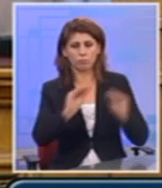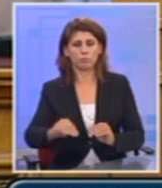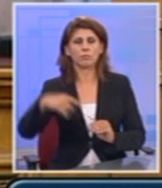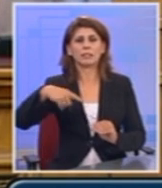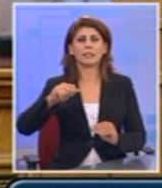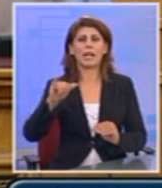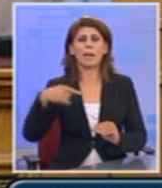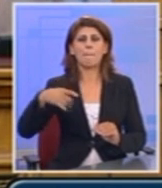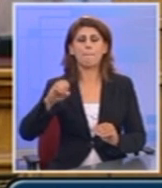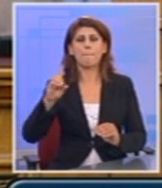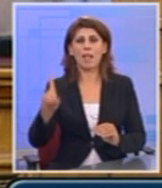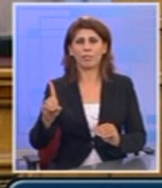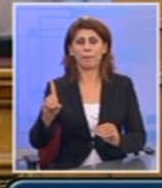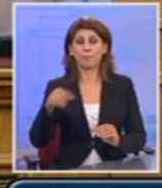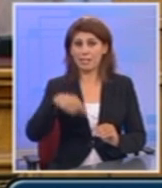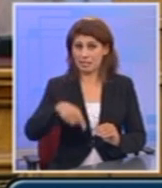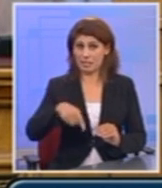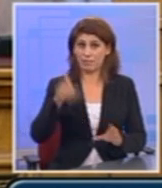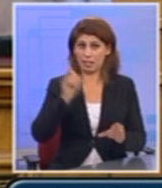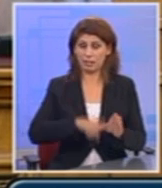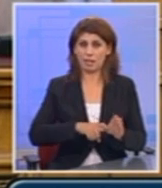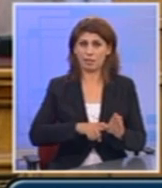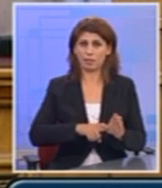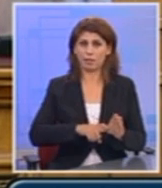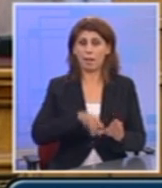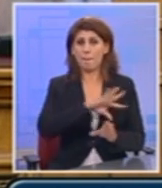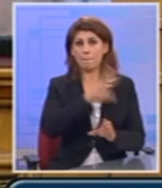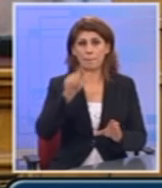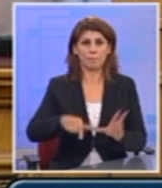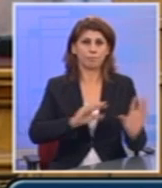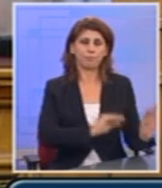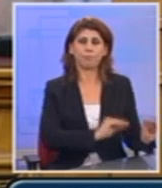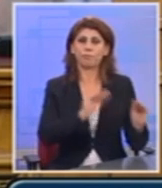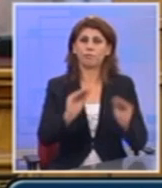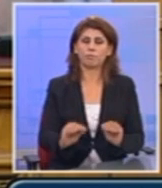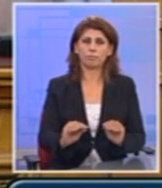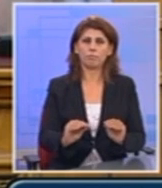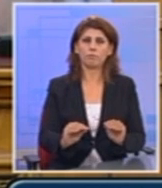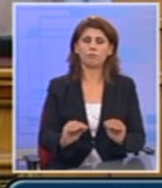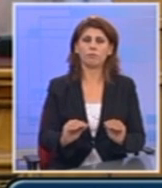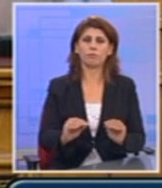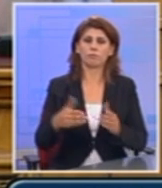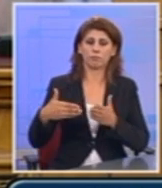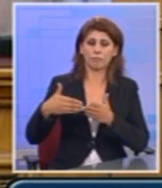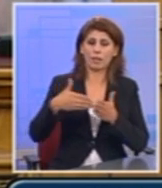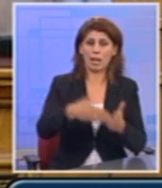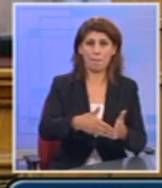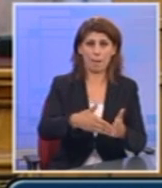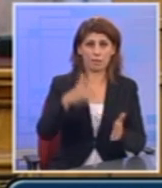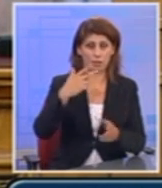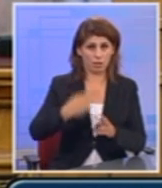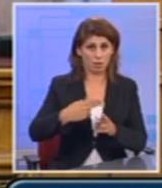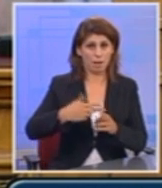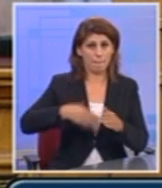έτσι μεταξύ άλλων στην υπδ αε έχουν έως σήμερα μεταβιβαστεί οι κύριοι λιμένες της χώρας